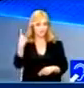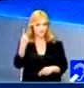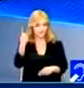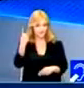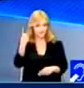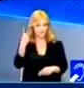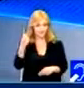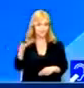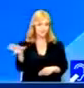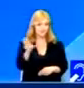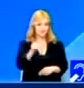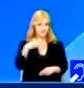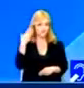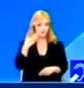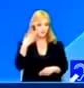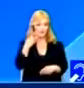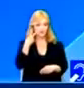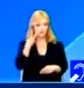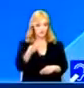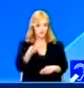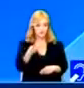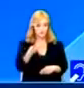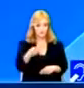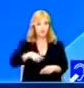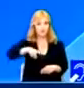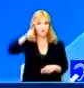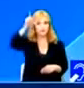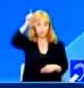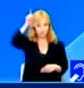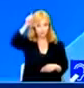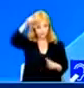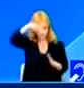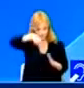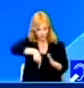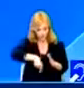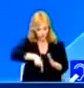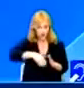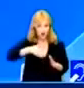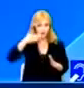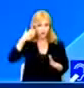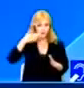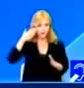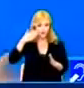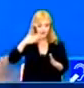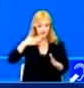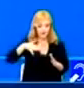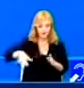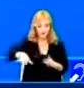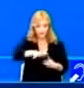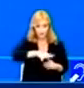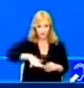din toți românii, ați văzut de sus România întreagă, fără granița pe Prut.